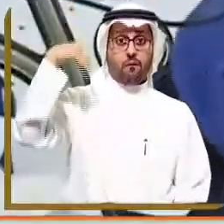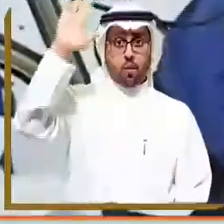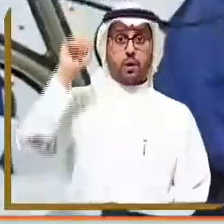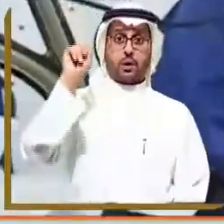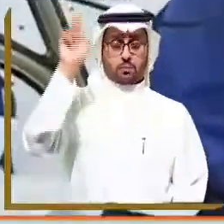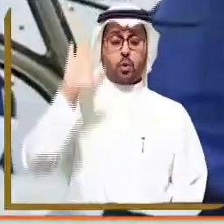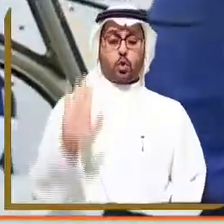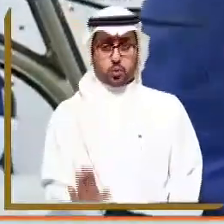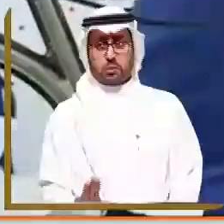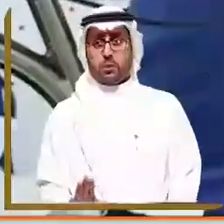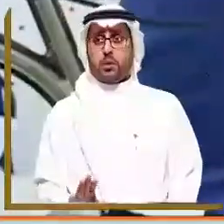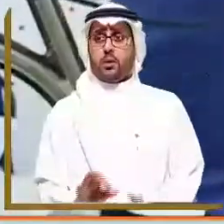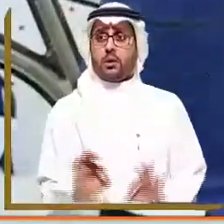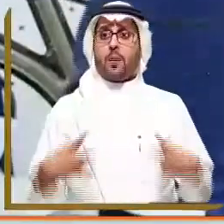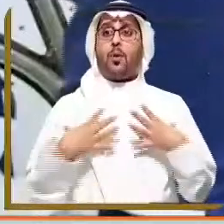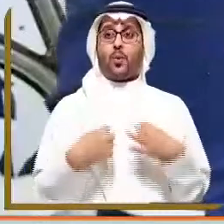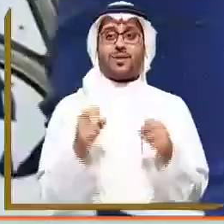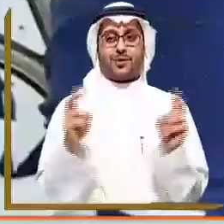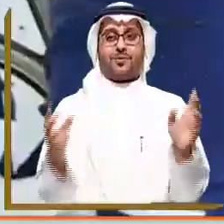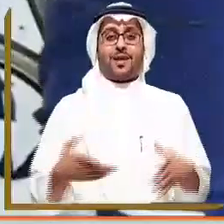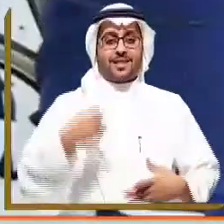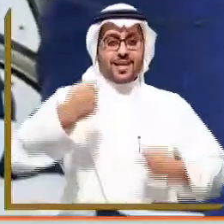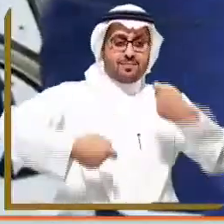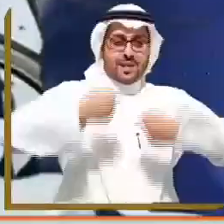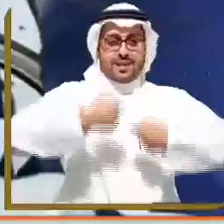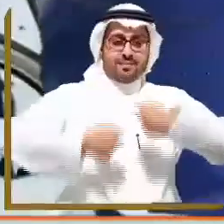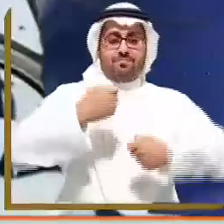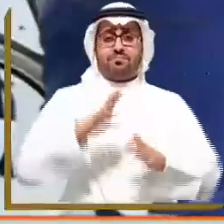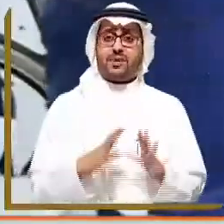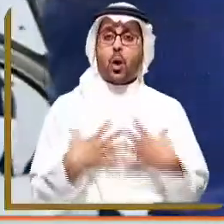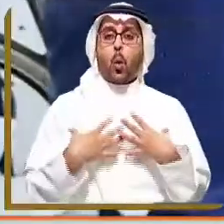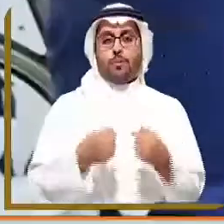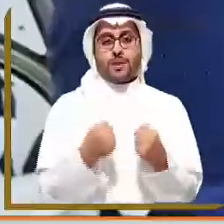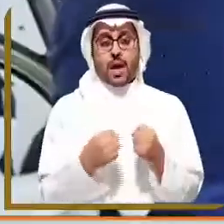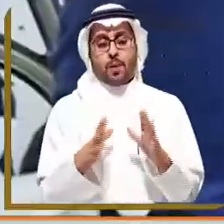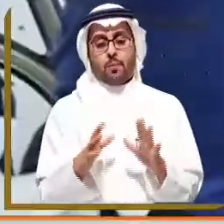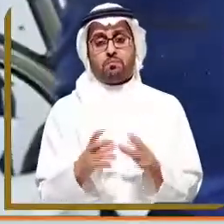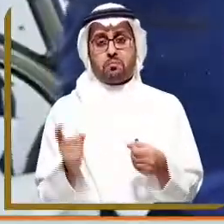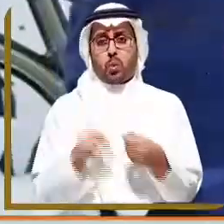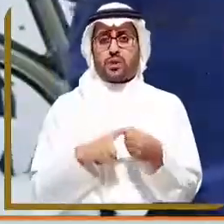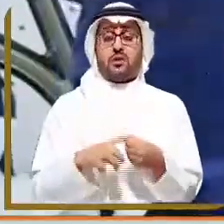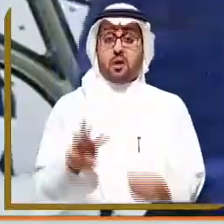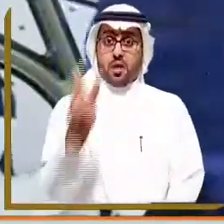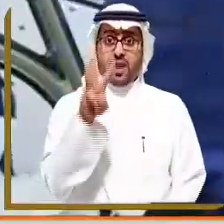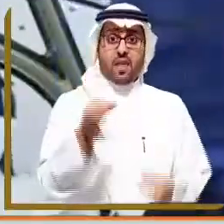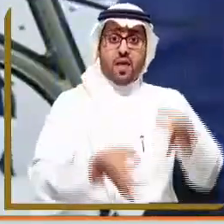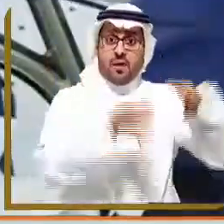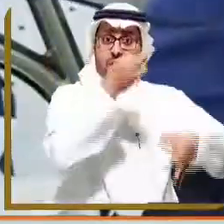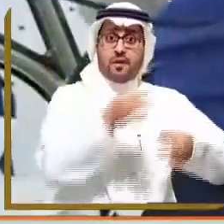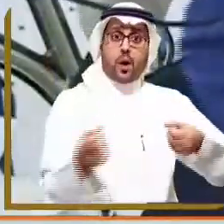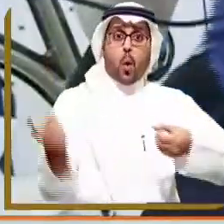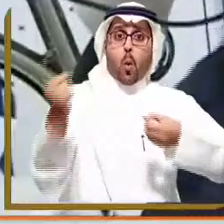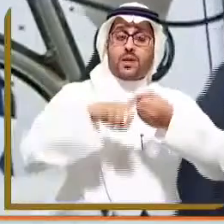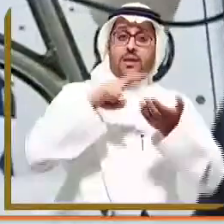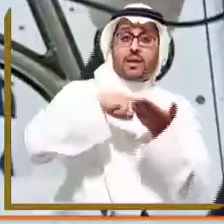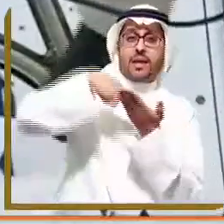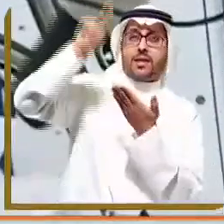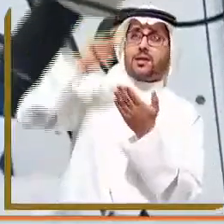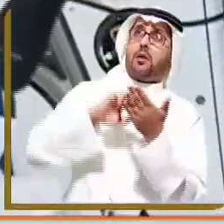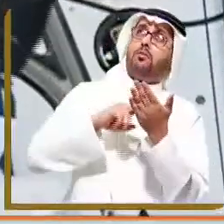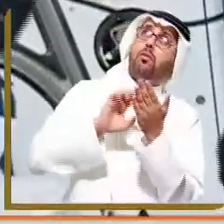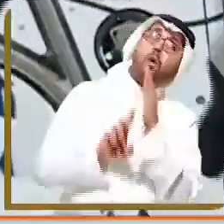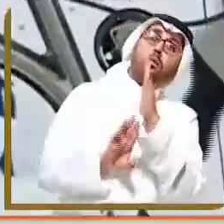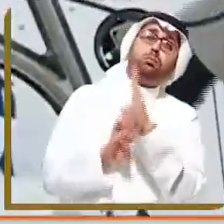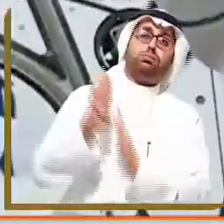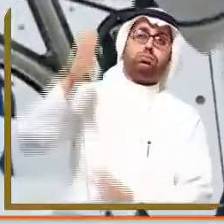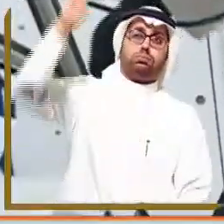تدويره واستخدم في رحلة فضاء سابقة. هذه المهمة هي ثاني فريق تشغيلي ترسله ناسا على